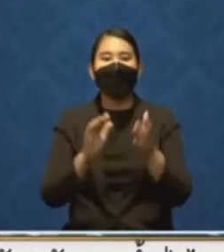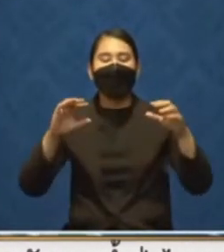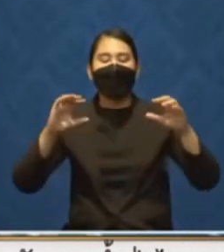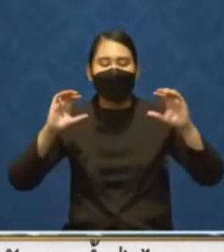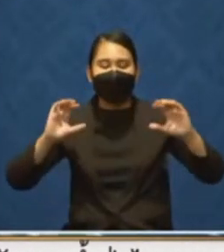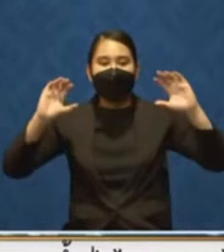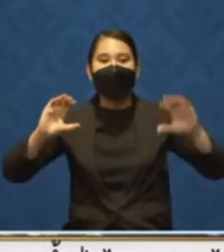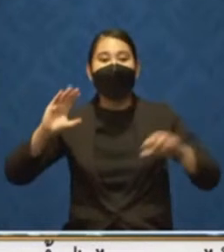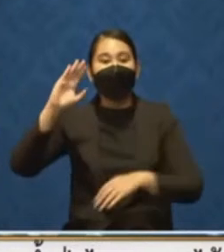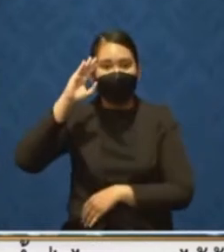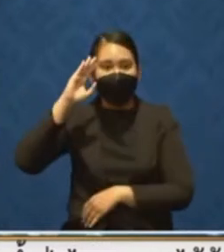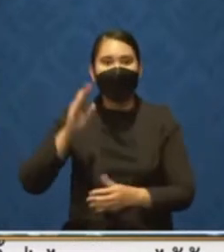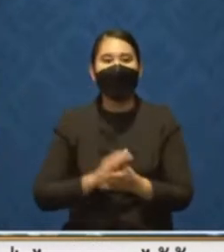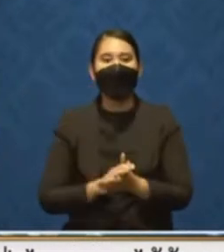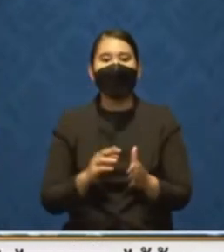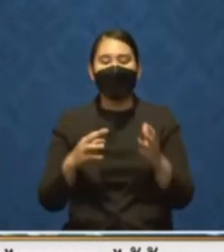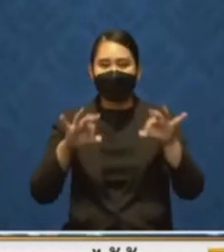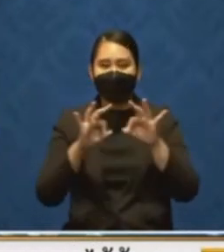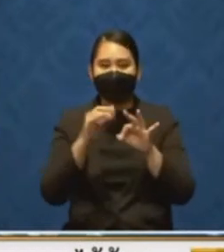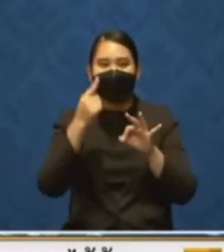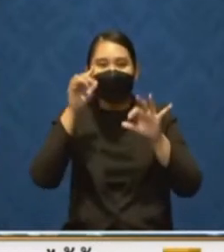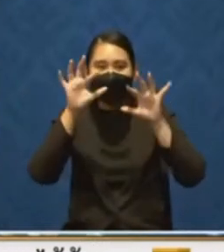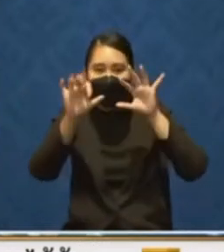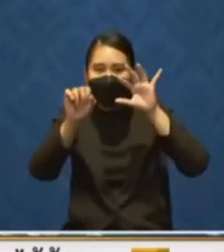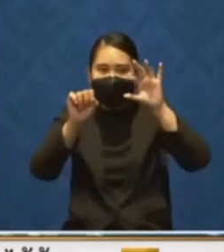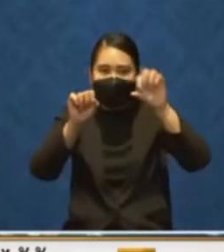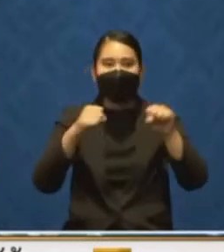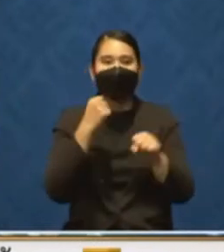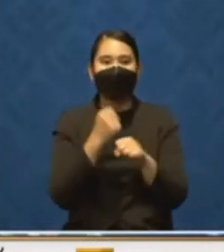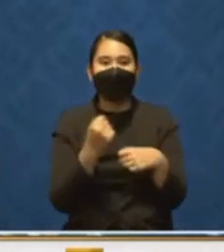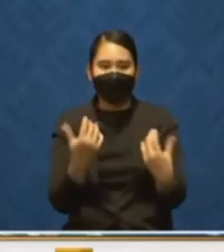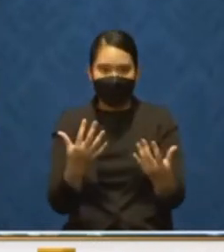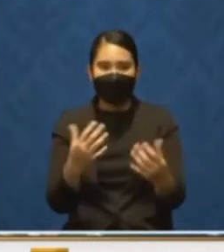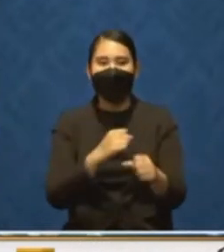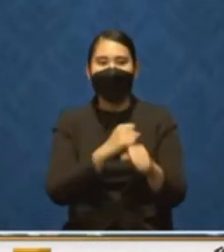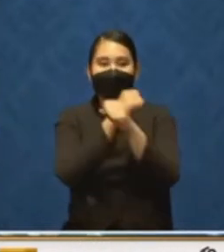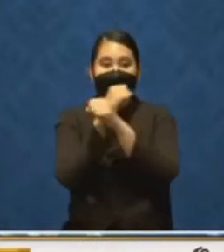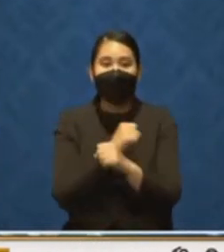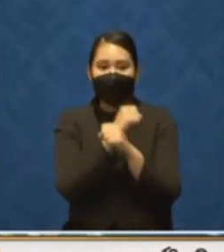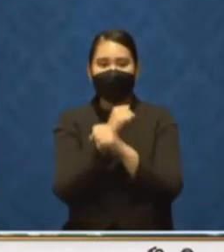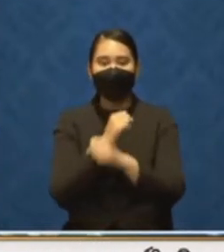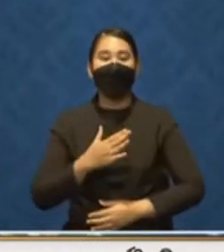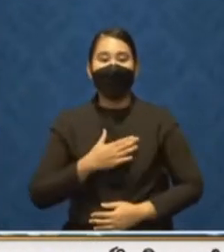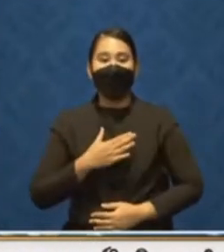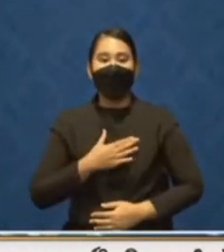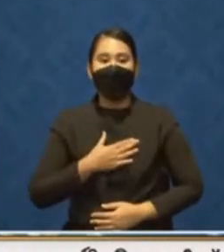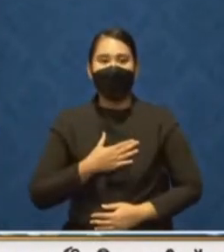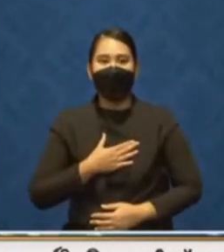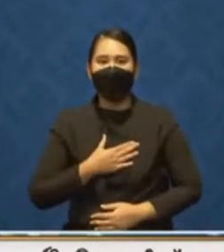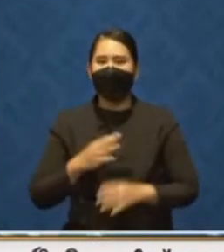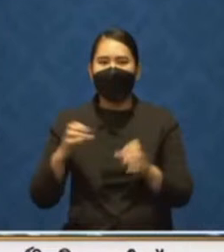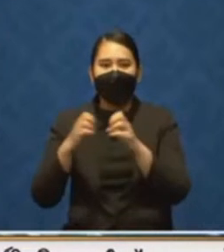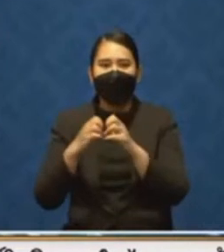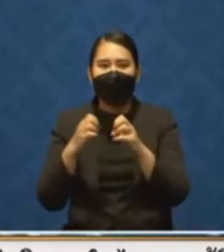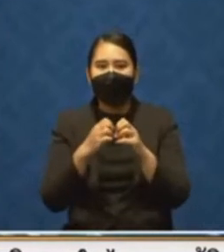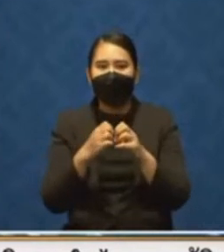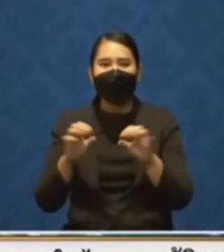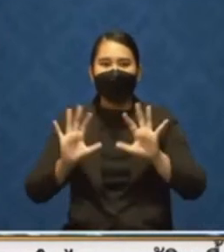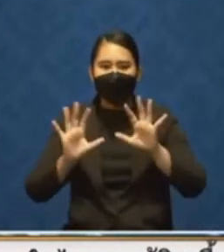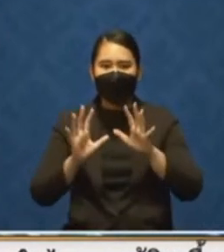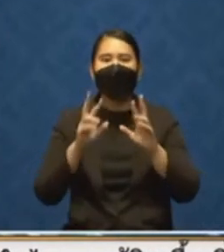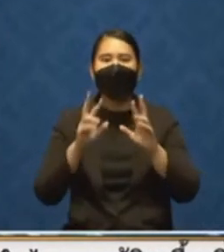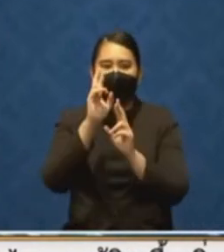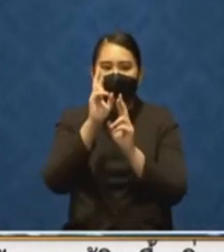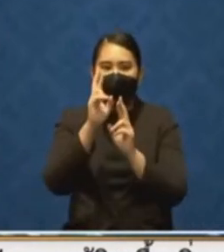เรื่องหนึ่งเราต้องลองอย่างที่สุดนะครับในการที่จะทำอย่างไรให้ปลอดภัยทั้งหมดไม่ใช่ผมไม่อะไรกับใครนะครับท่านระหว่างที่สุด